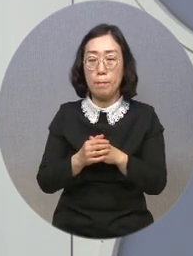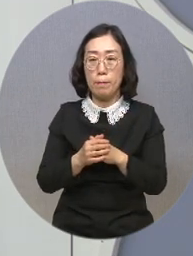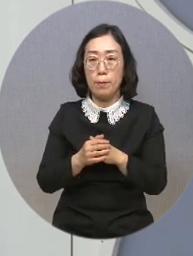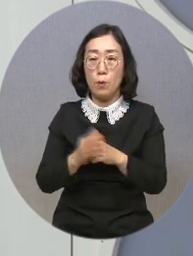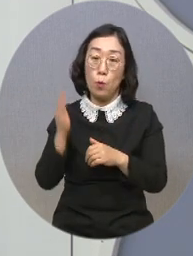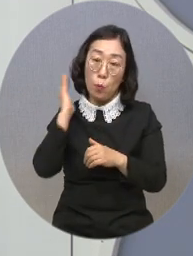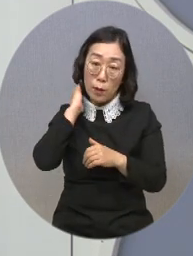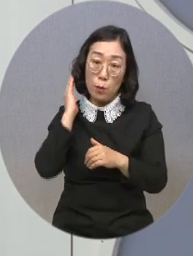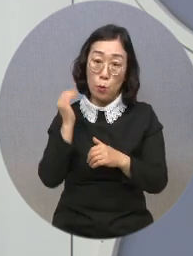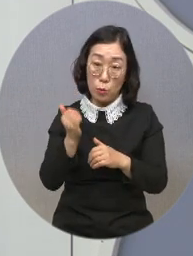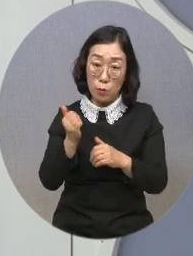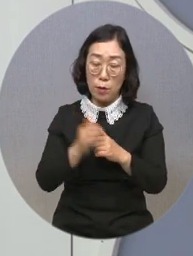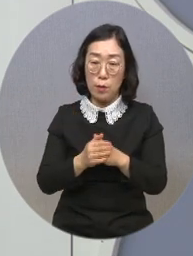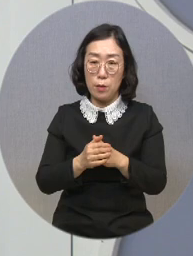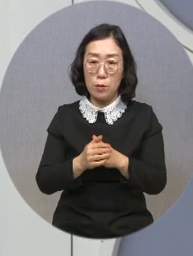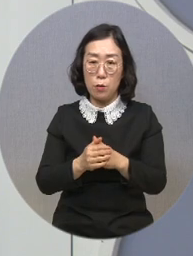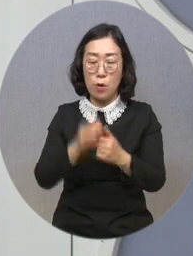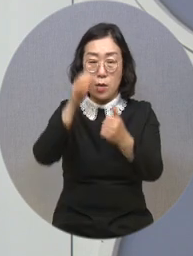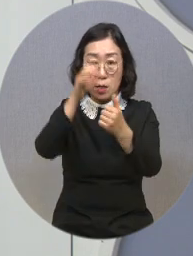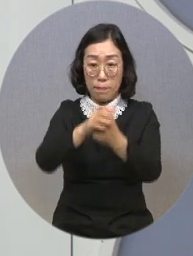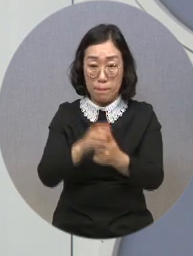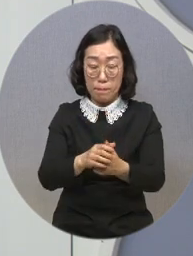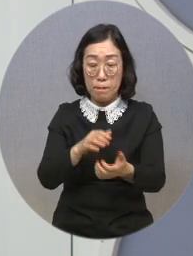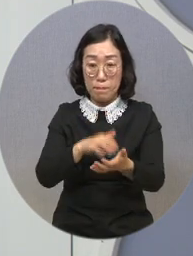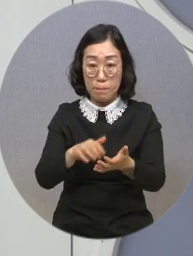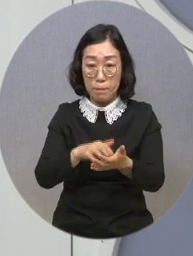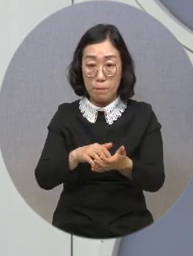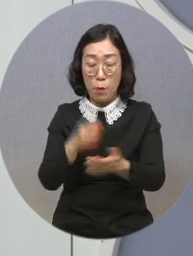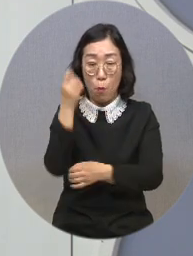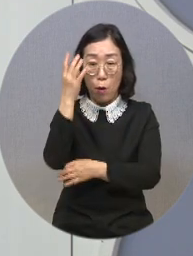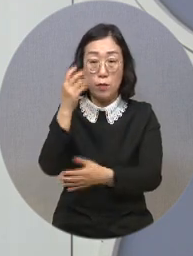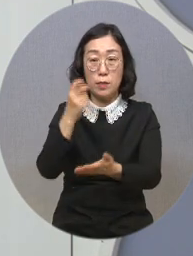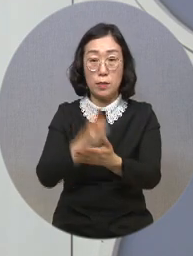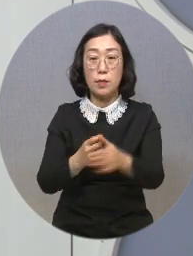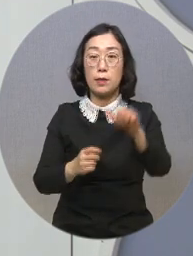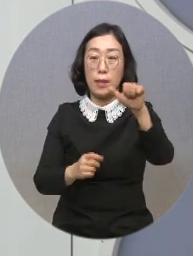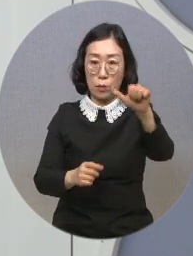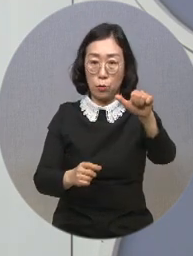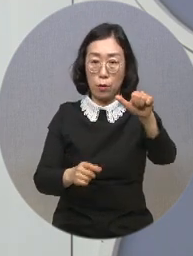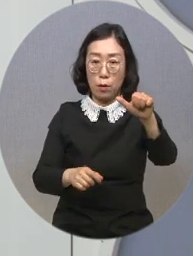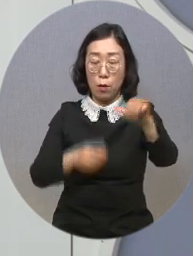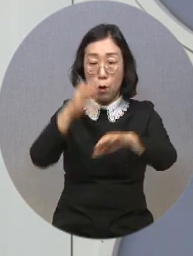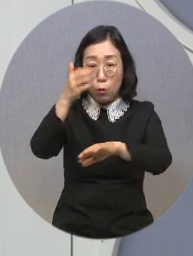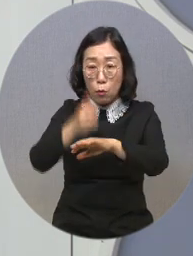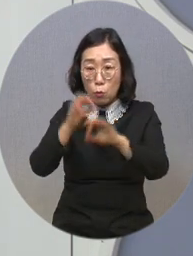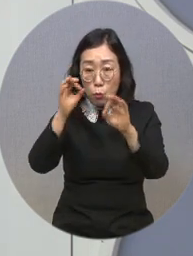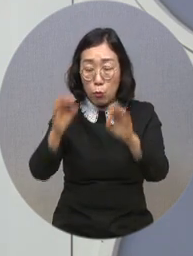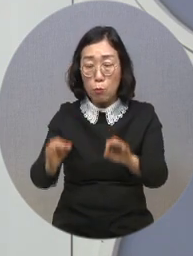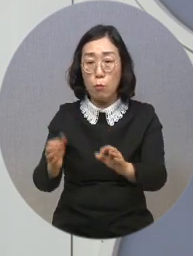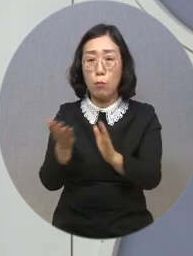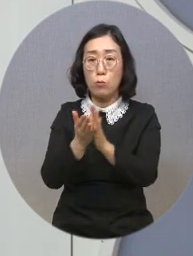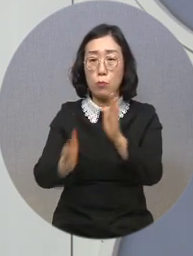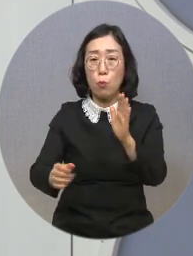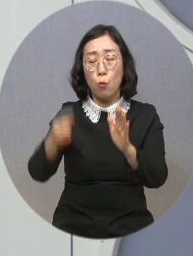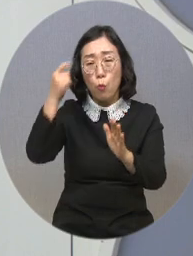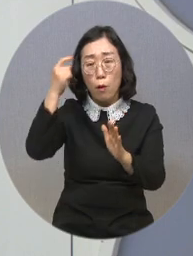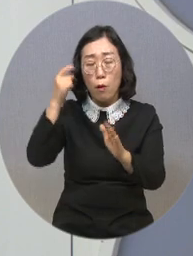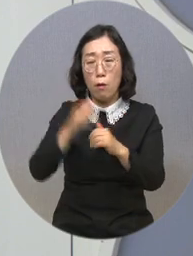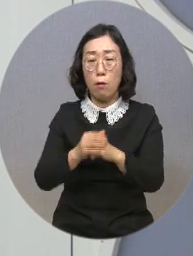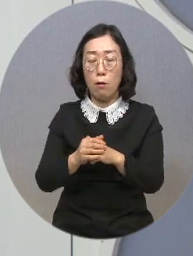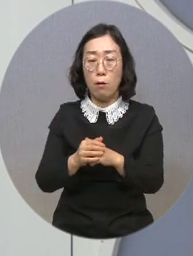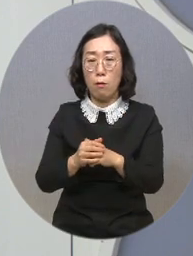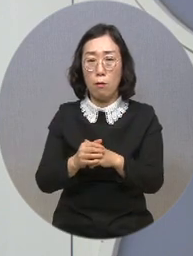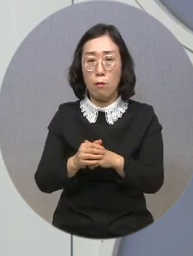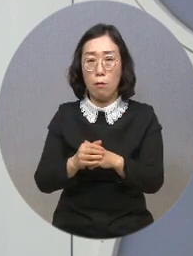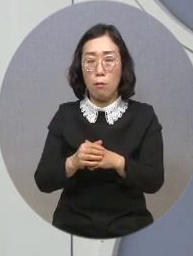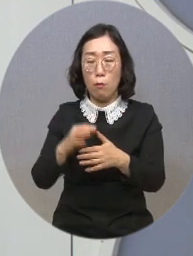대통령께서 인사원칙, 5원칙을 발표하셨는데 나중에 안 지키시는 거예요. 그래서 아 왜 인사 5원칙을